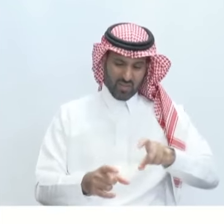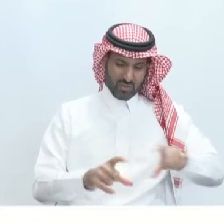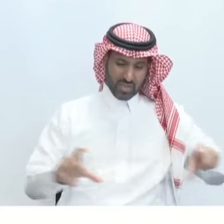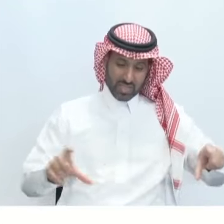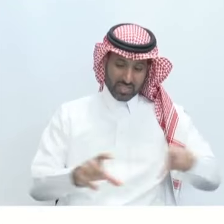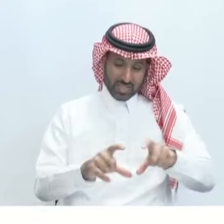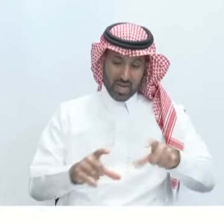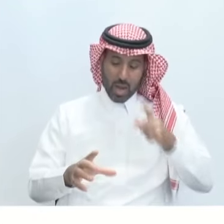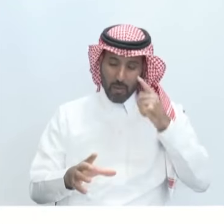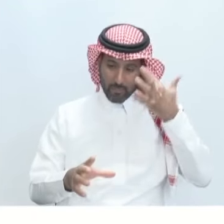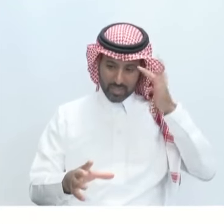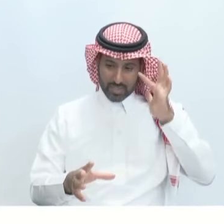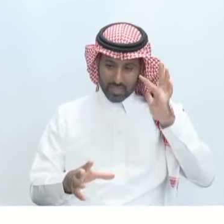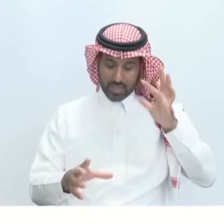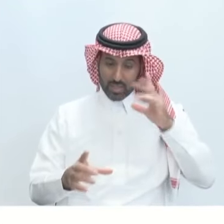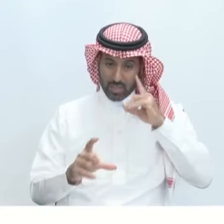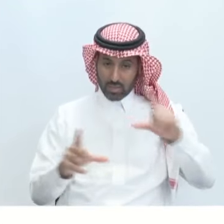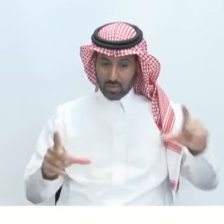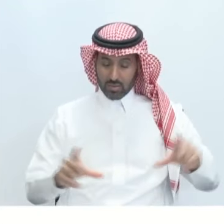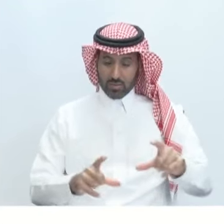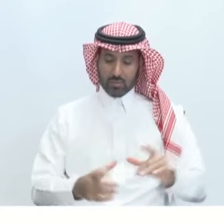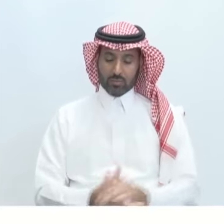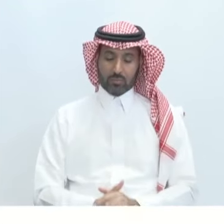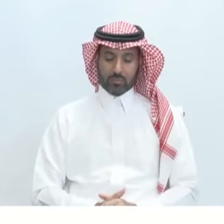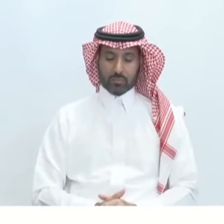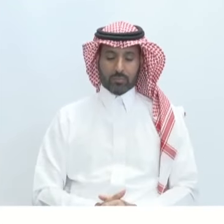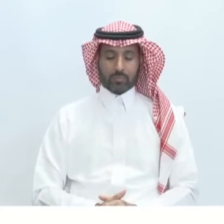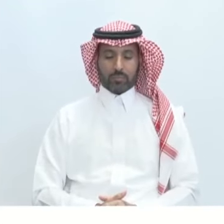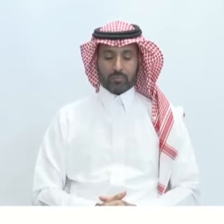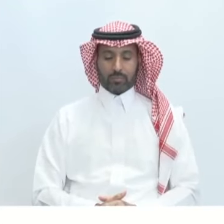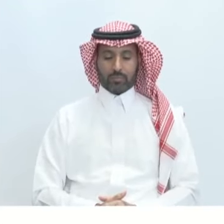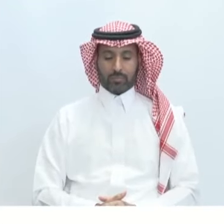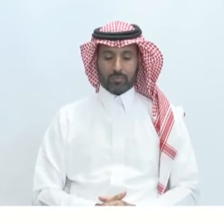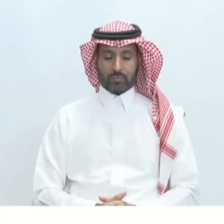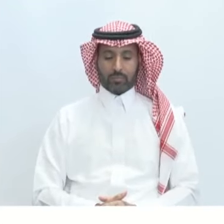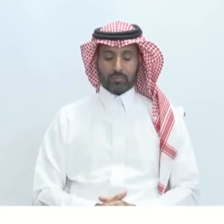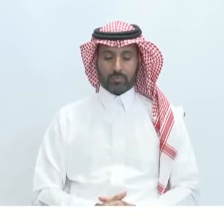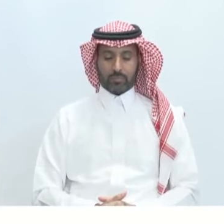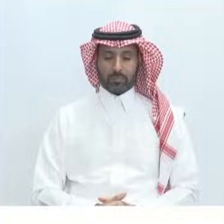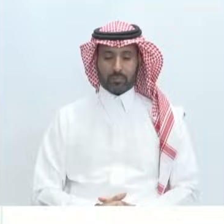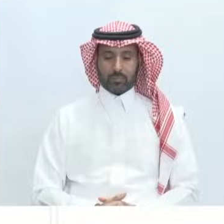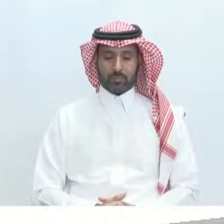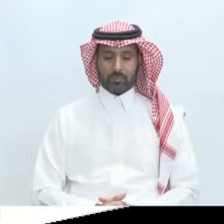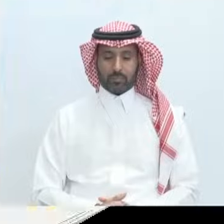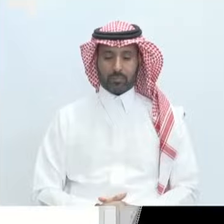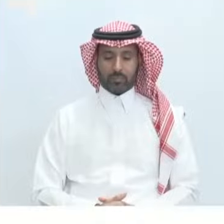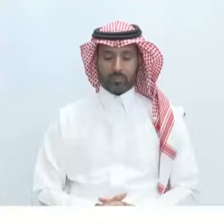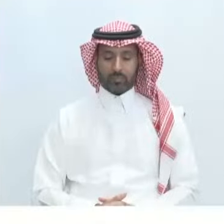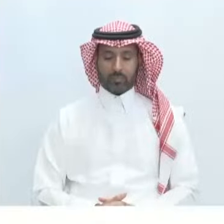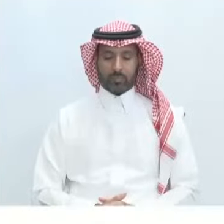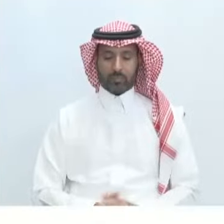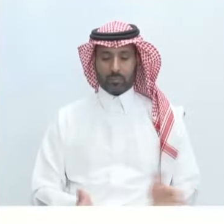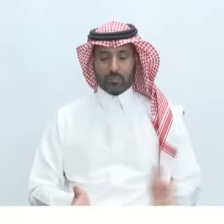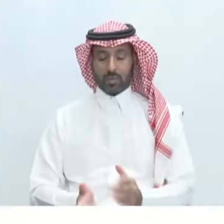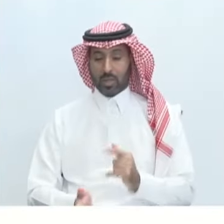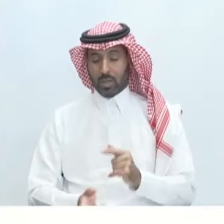لتغيير شكلها للشكل الظاهر امامك في المشهد كما يشير اليه رقم اثنان ناتي